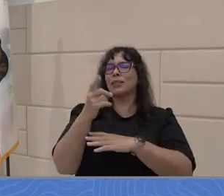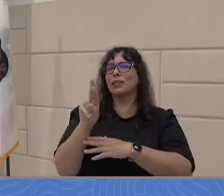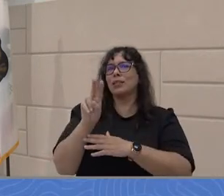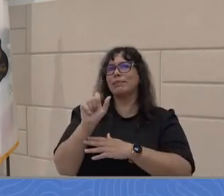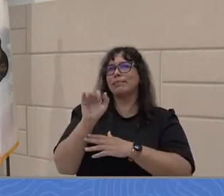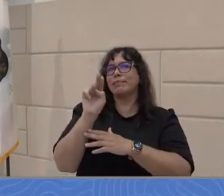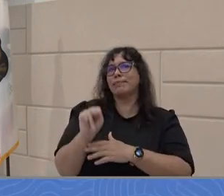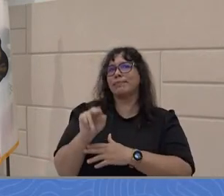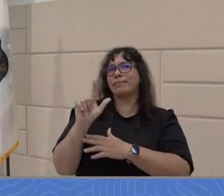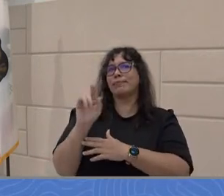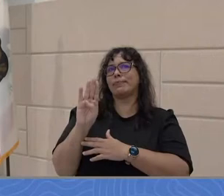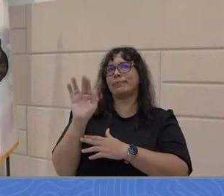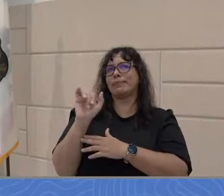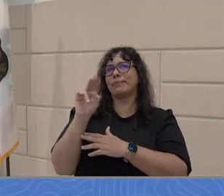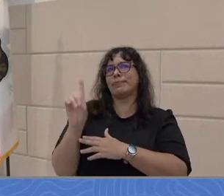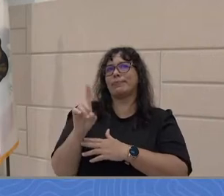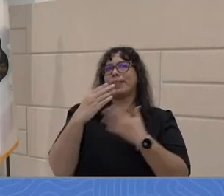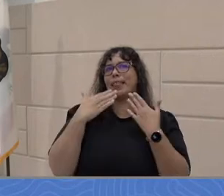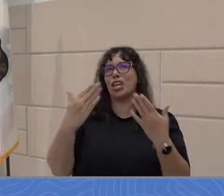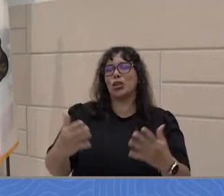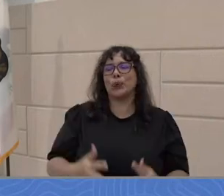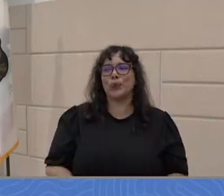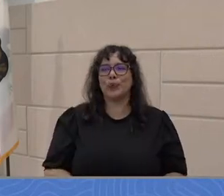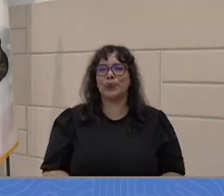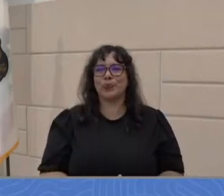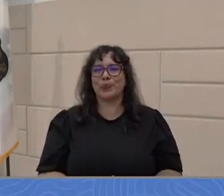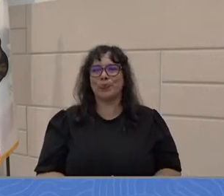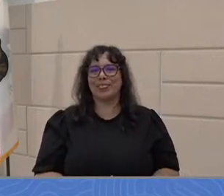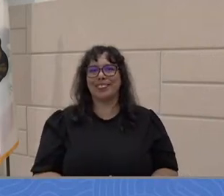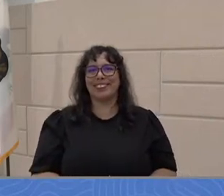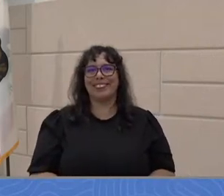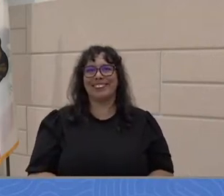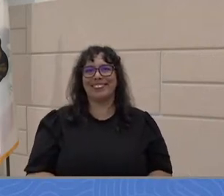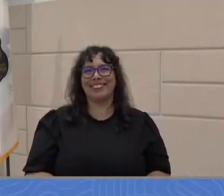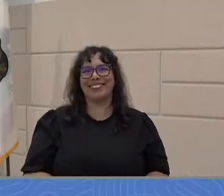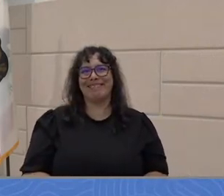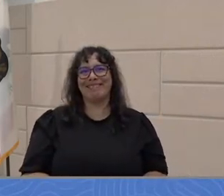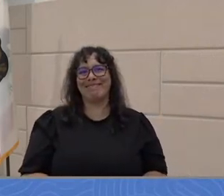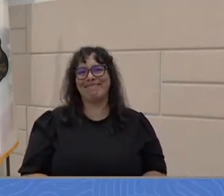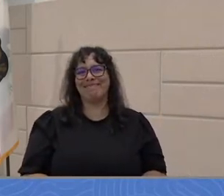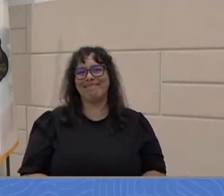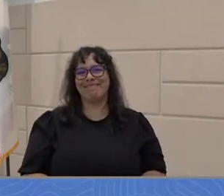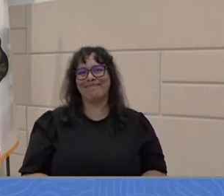ក្នុងប្រទេសក្នុងស្រុកនេះសូមជូនពរជ័យដល់ដុកទ័រសៃមុន